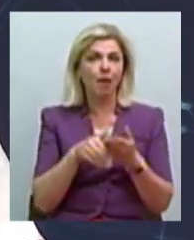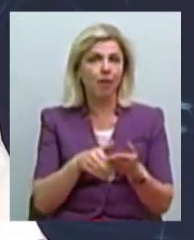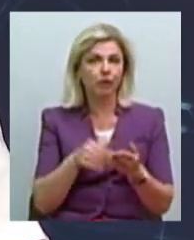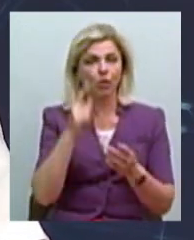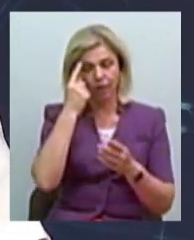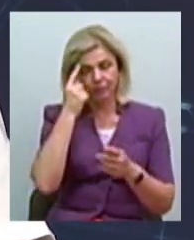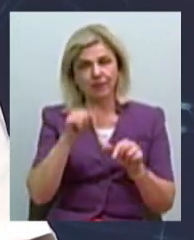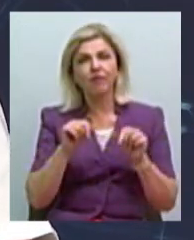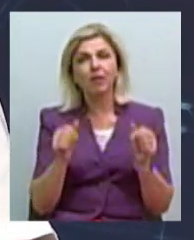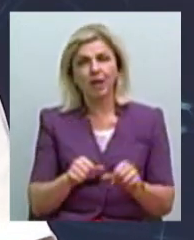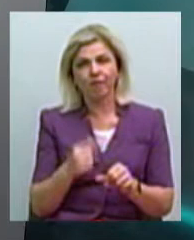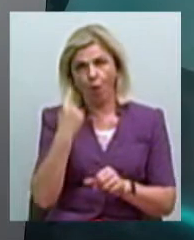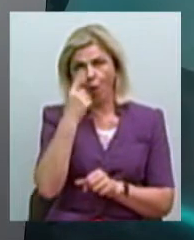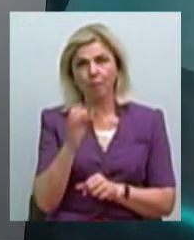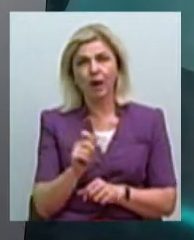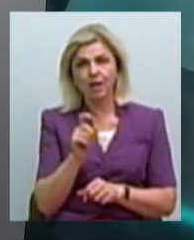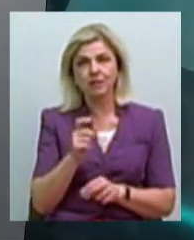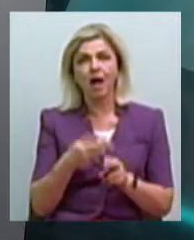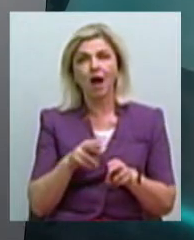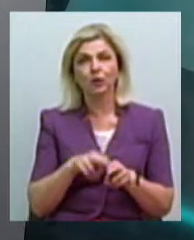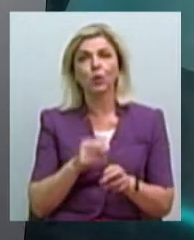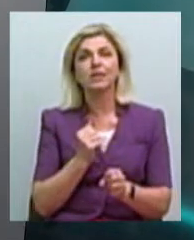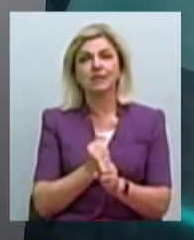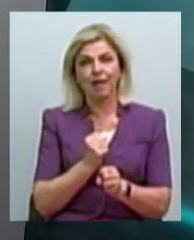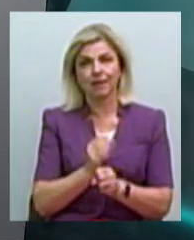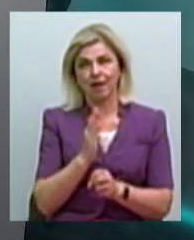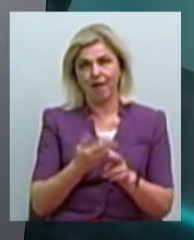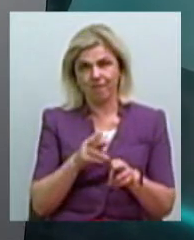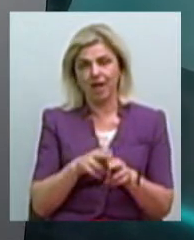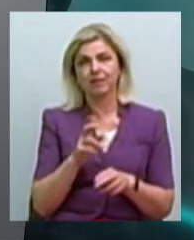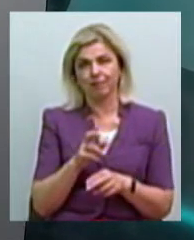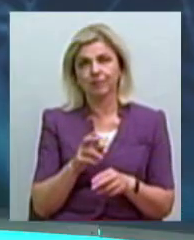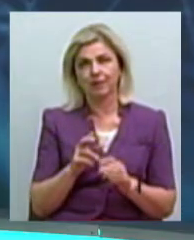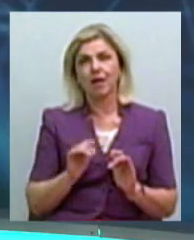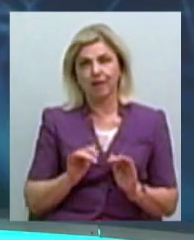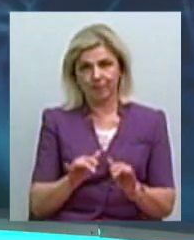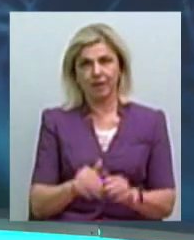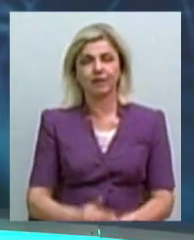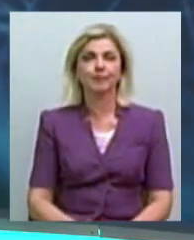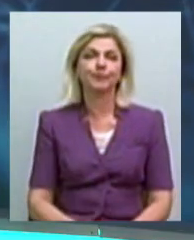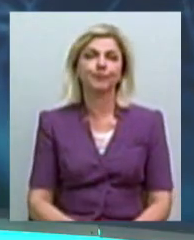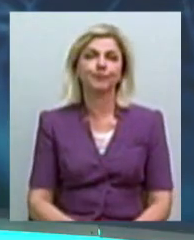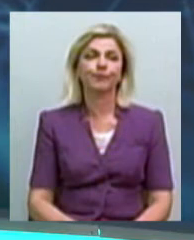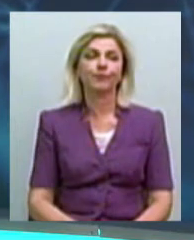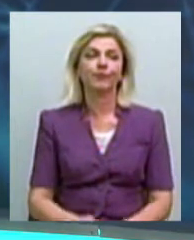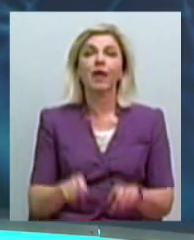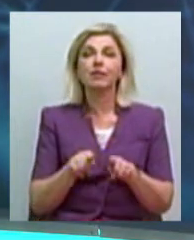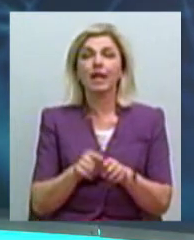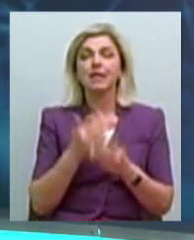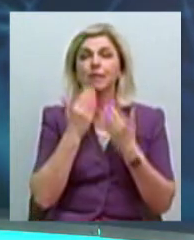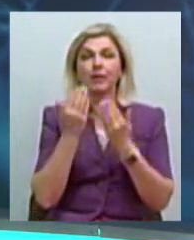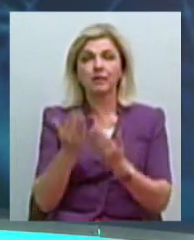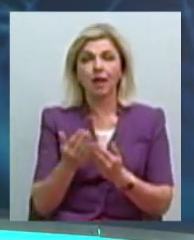вот такой некий образ, который они как бы и воспроизвели в этом брендбуке. Я зрозуміла. Таке запитання. Ви кажете,